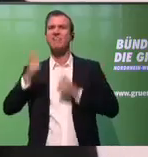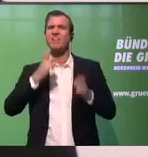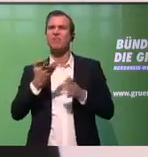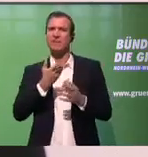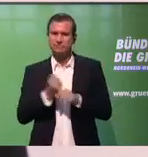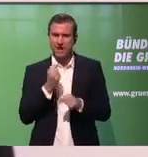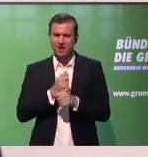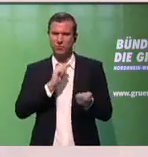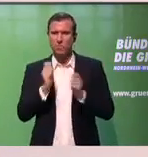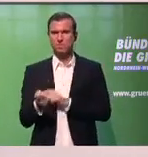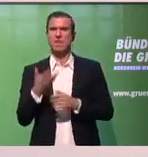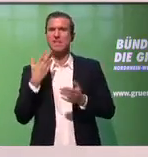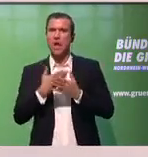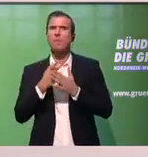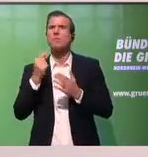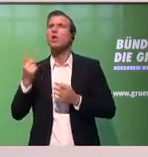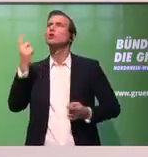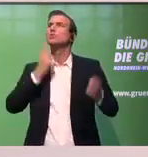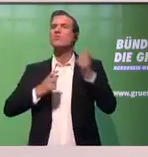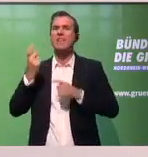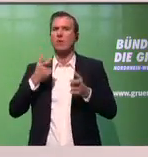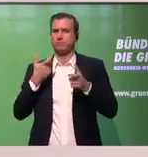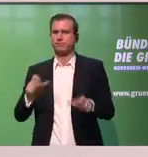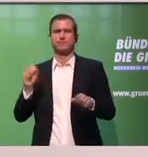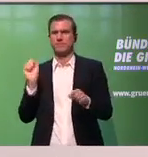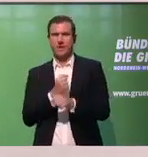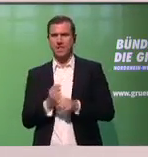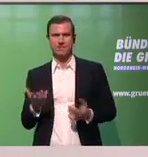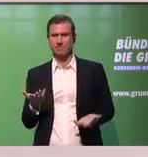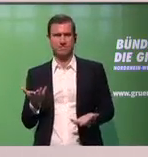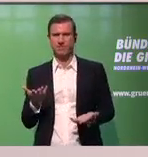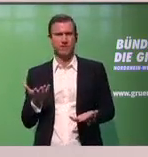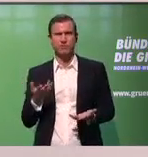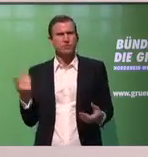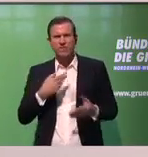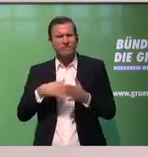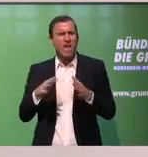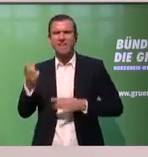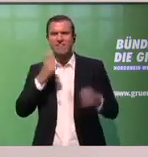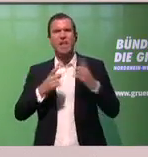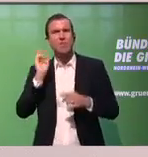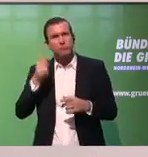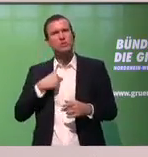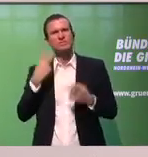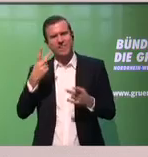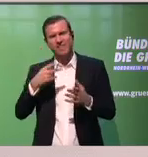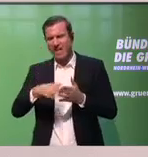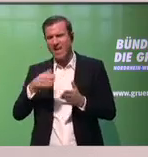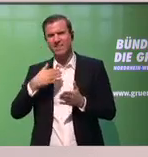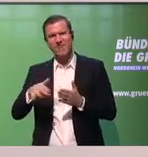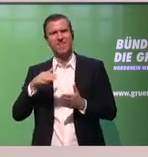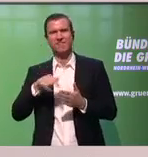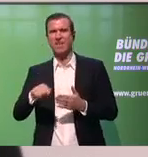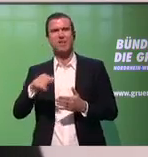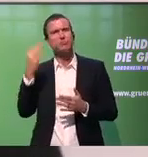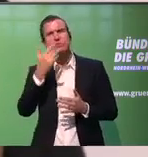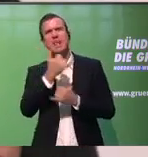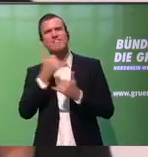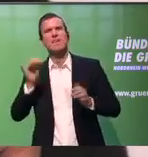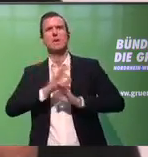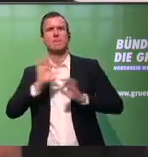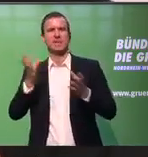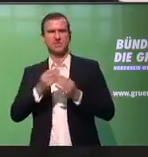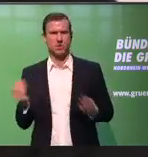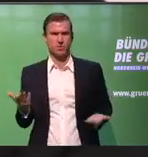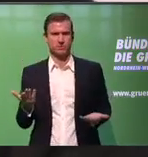die Zuwanderung ist unvermeidlich. Das ist ebenfalls ein Fakt, den wir immer wiederholen müssen. Wir werden nicht und können